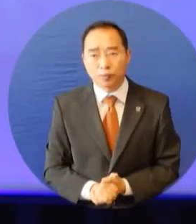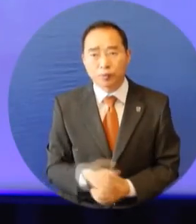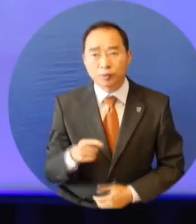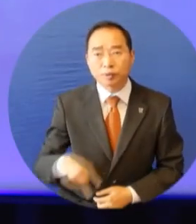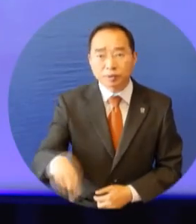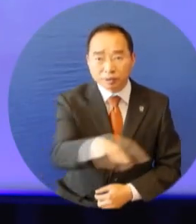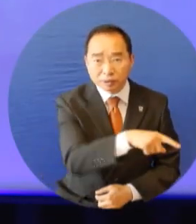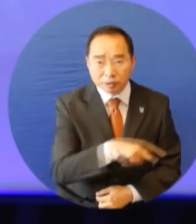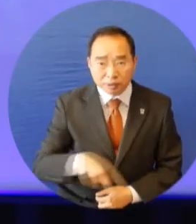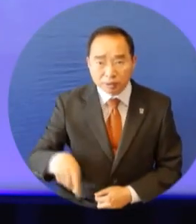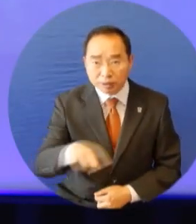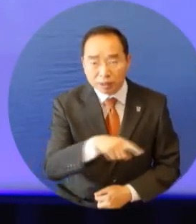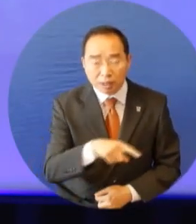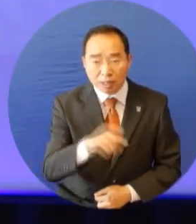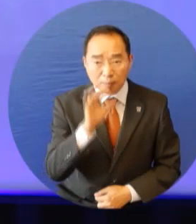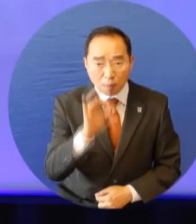배워라.